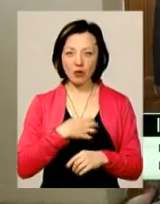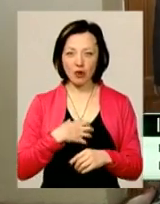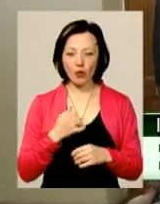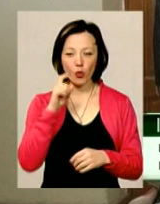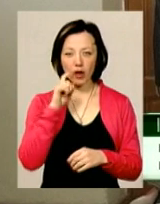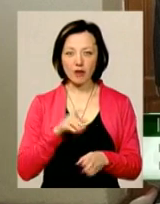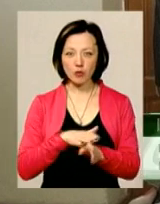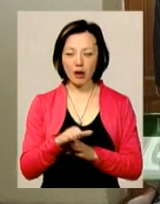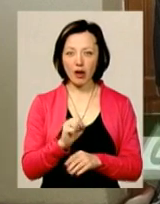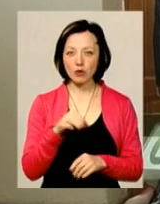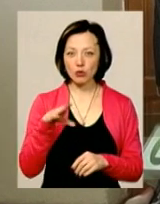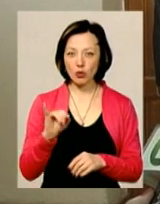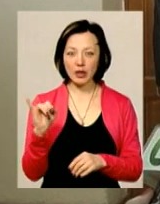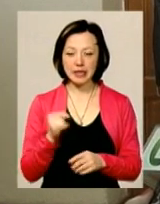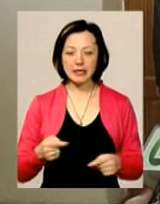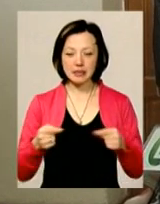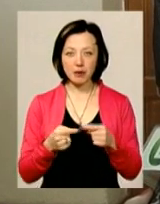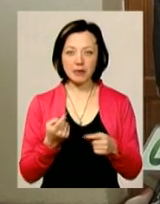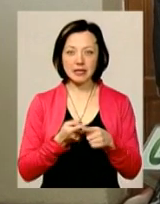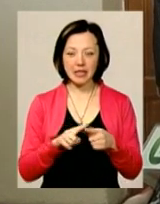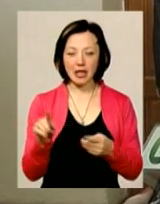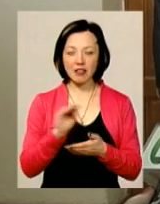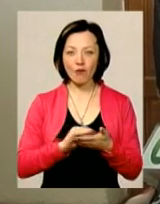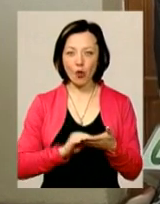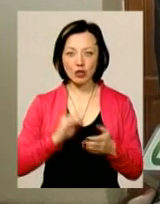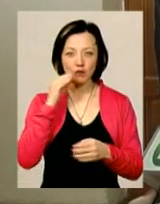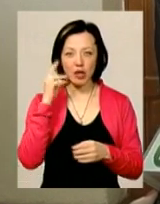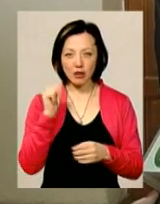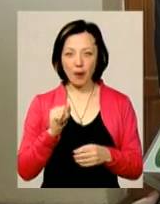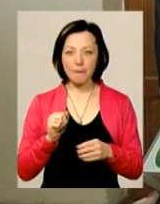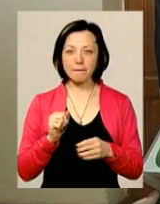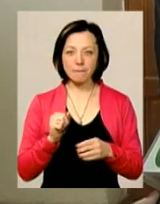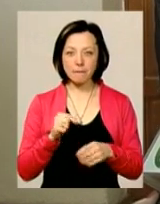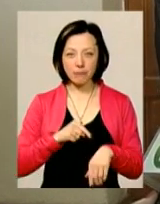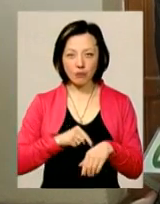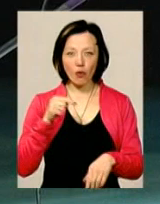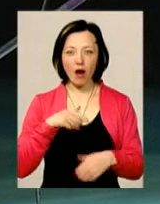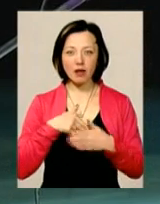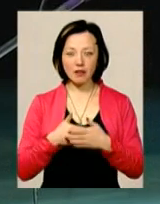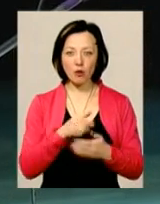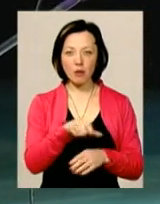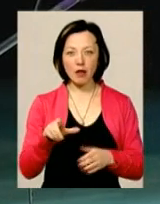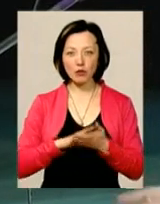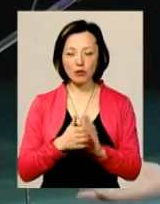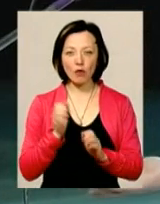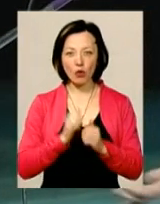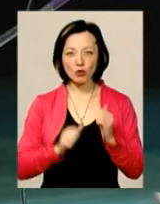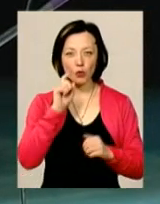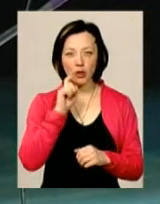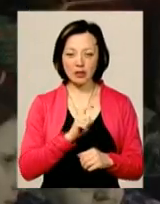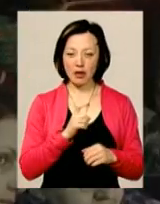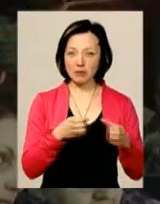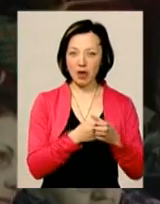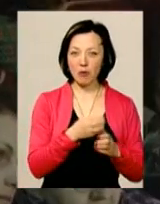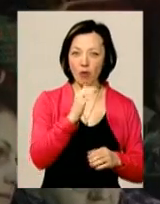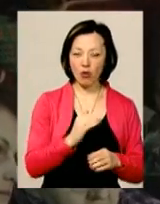відбувається антитерористична операція, і саме твори Шевченка пробуджують активну громадянську позицію в кожному українцеві. Діти виступали у молодшій і старшій